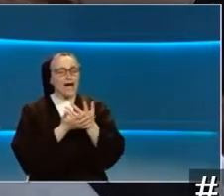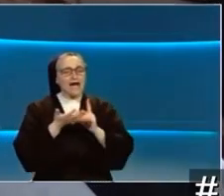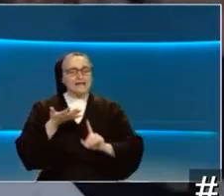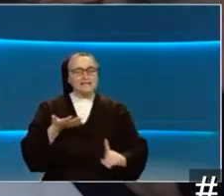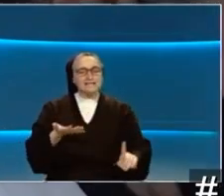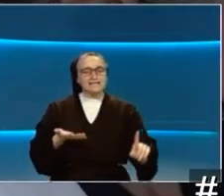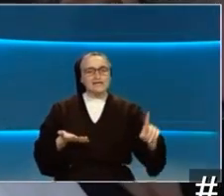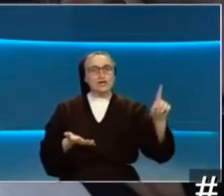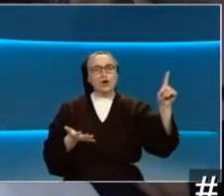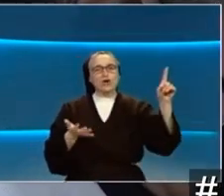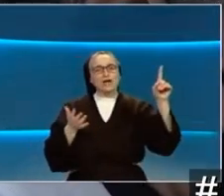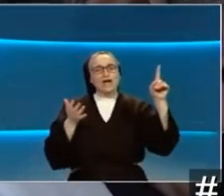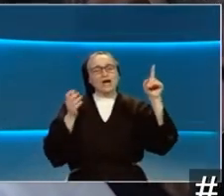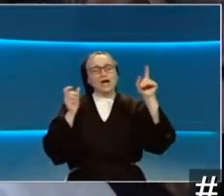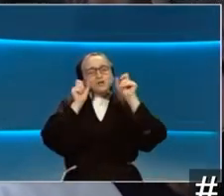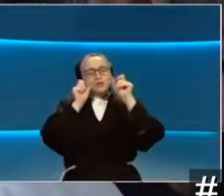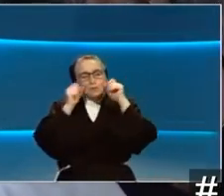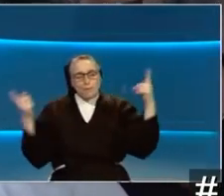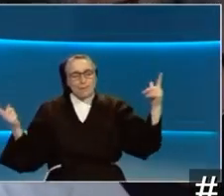Cantemus Domino.